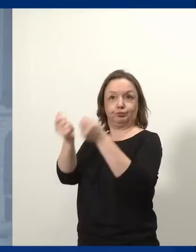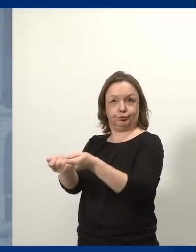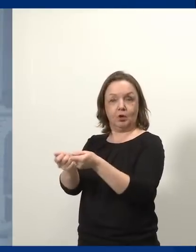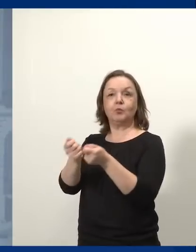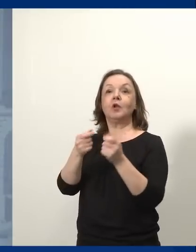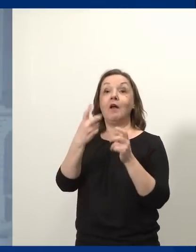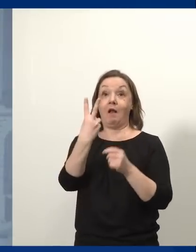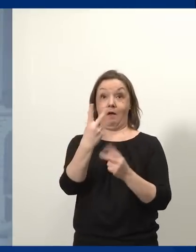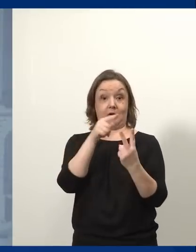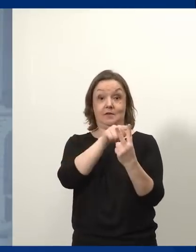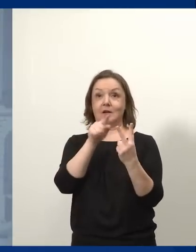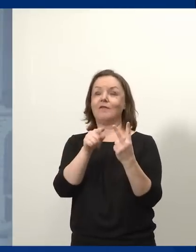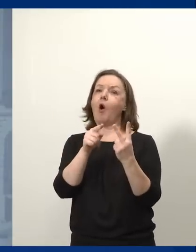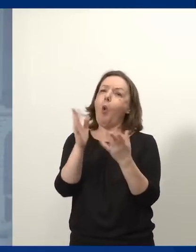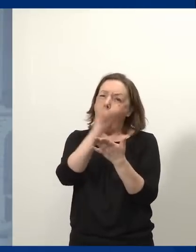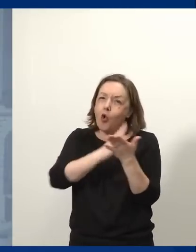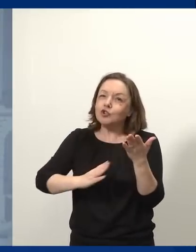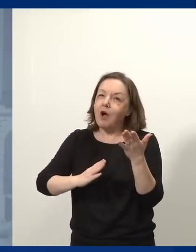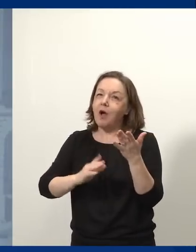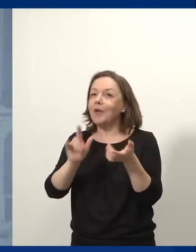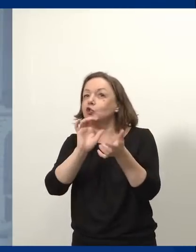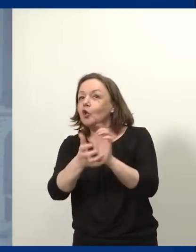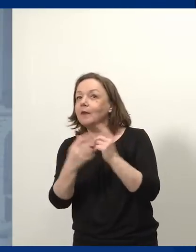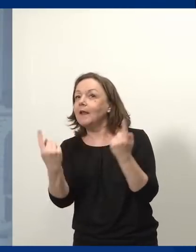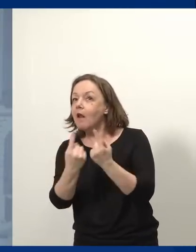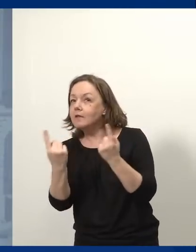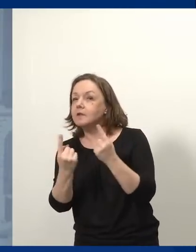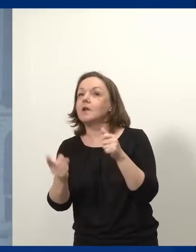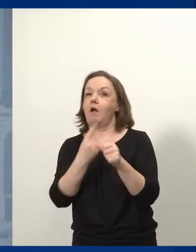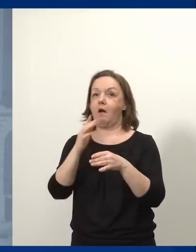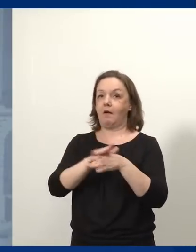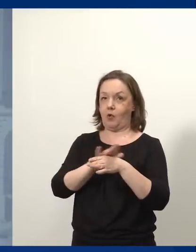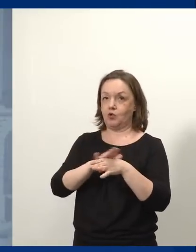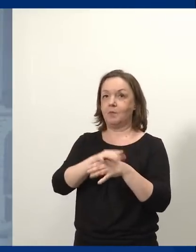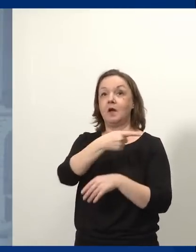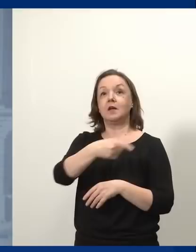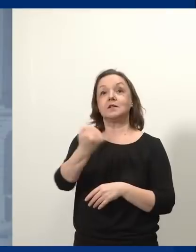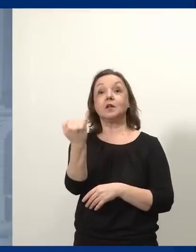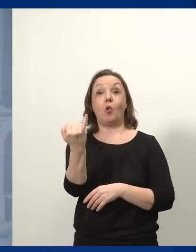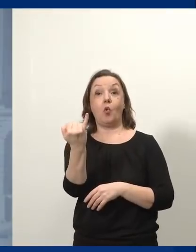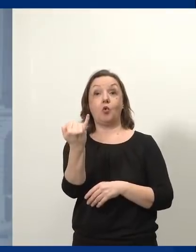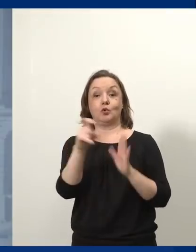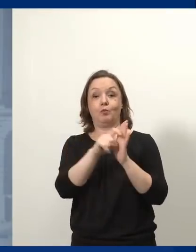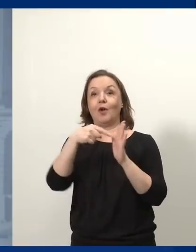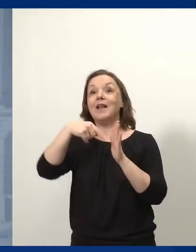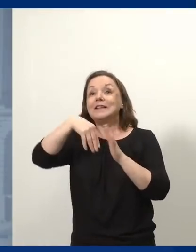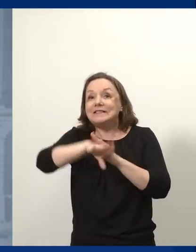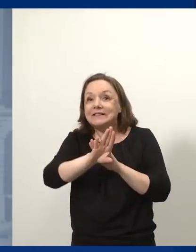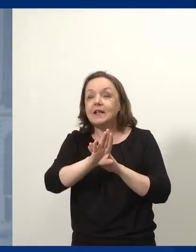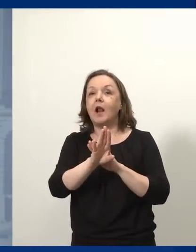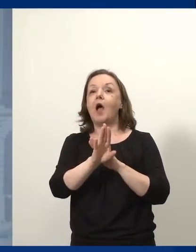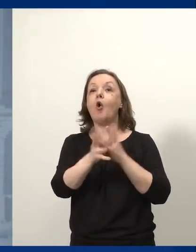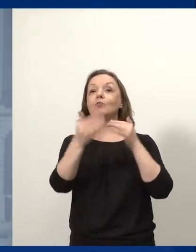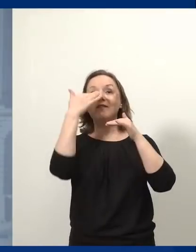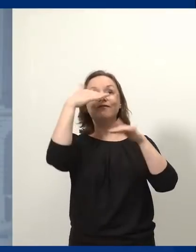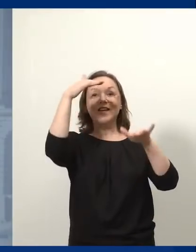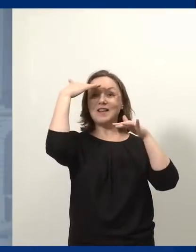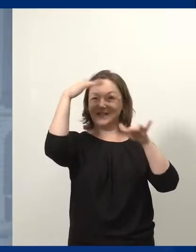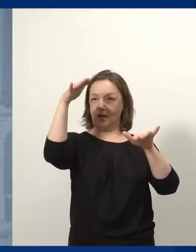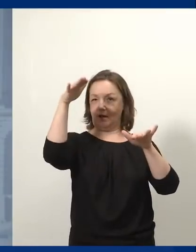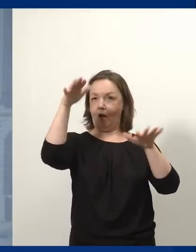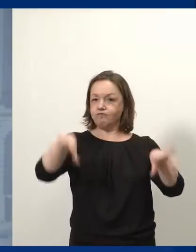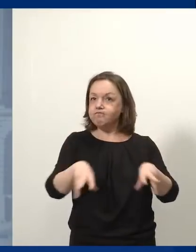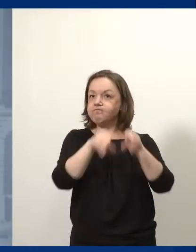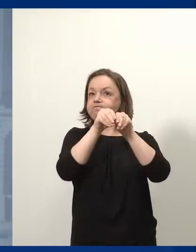soveltuvin osin siis jo nyt käyttöön. Esimerkiksi tämän pykälän 106 sisällä on viestinnän keskittämistä